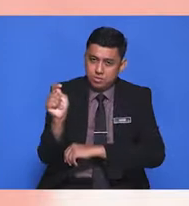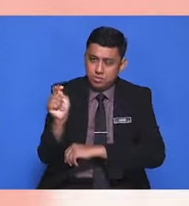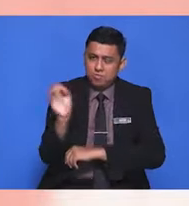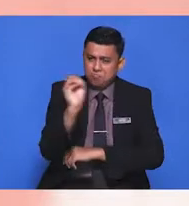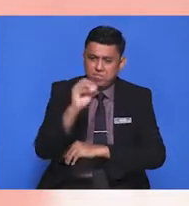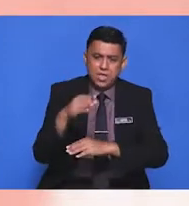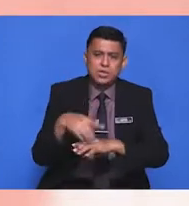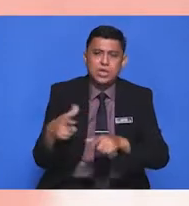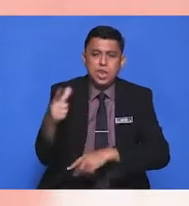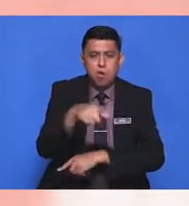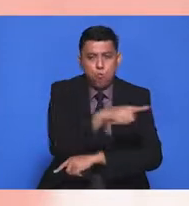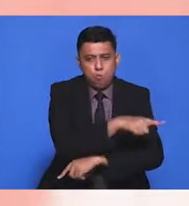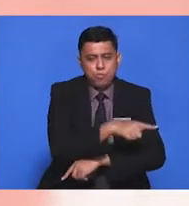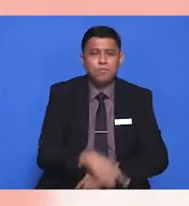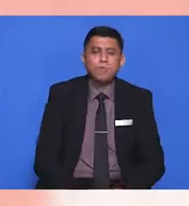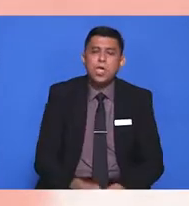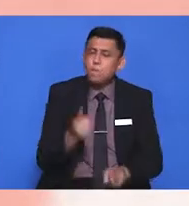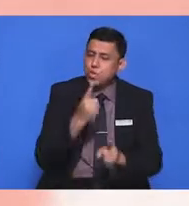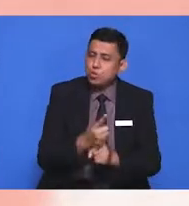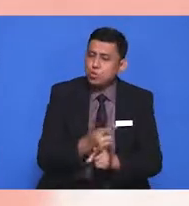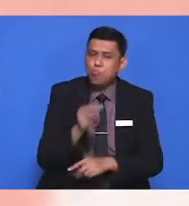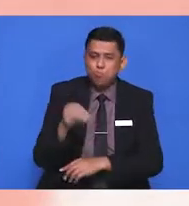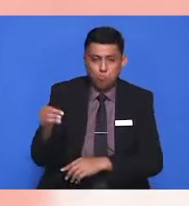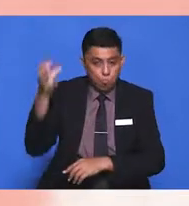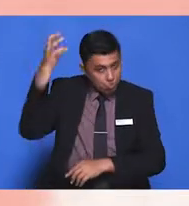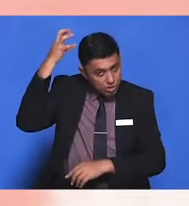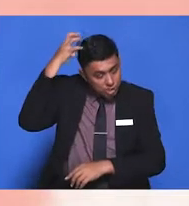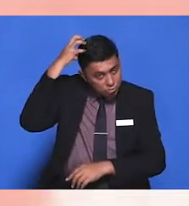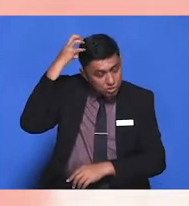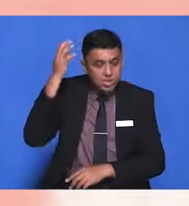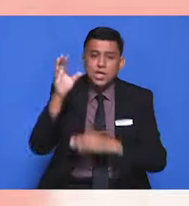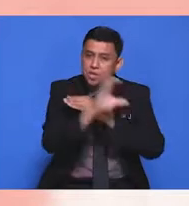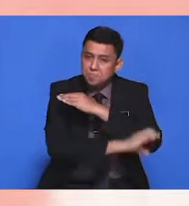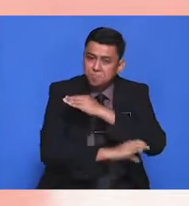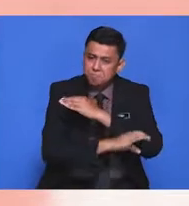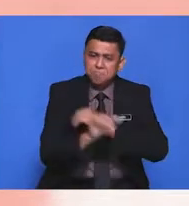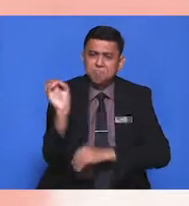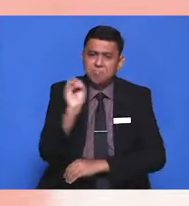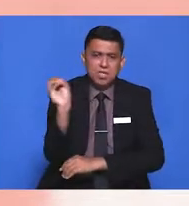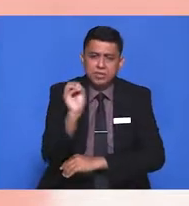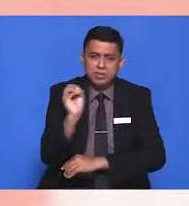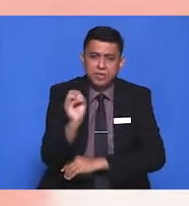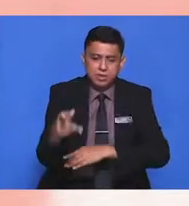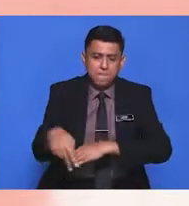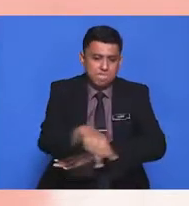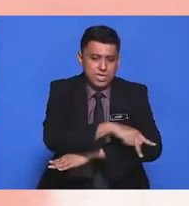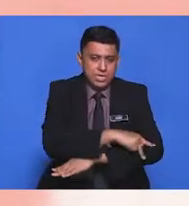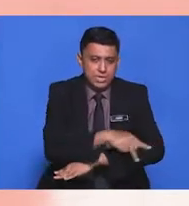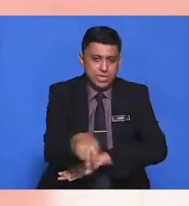pinggir laut. Betul murid-murid, Laos merupakan negara yang tidak mempunyai pinggir